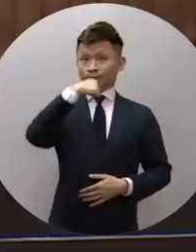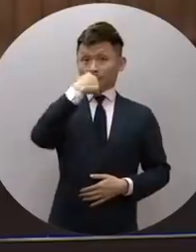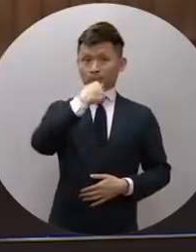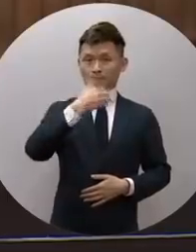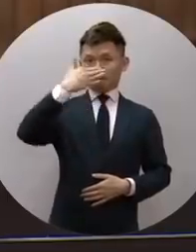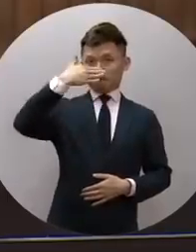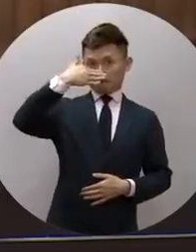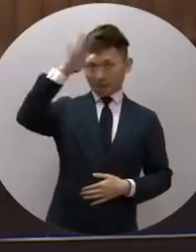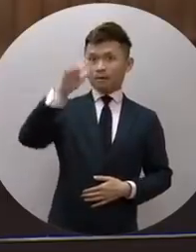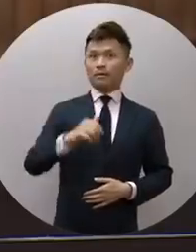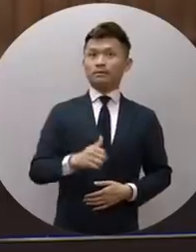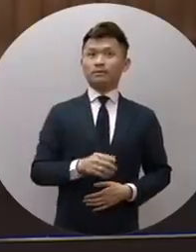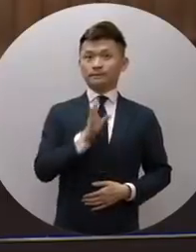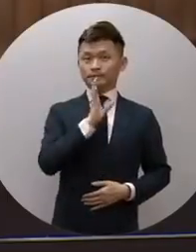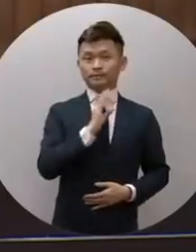正的胜利。